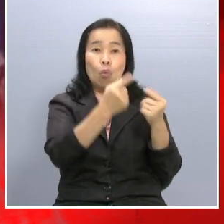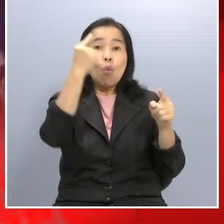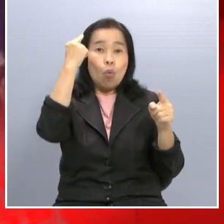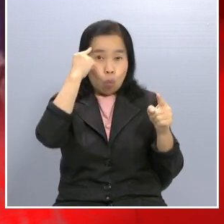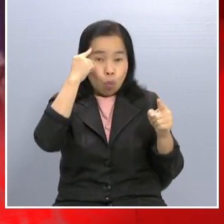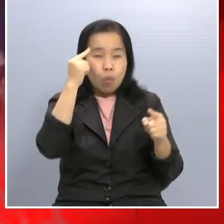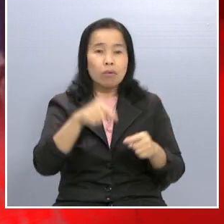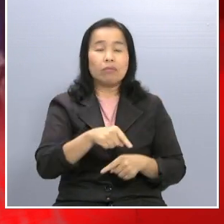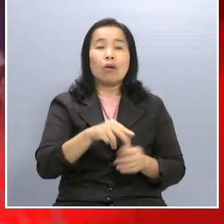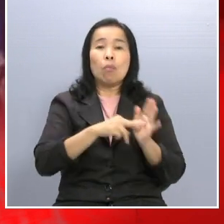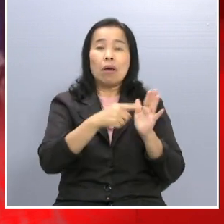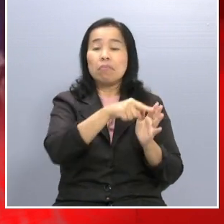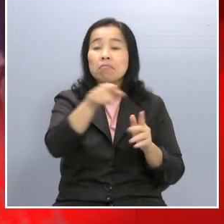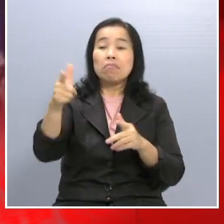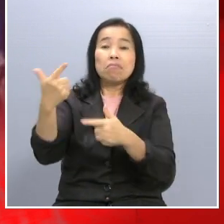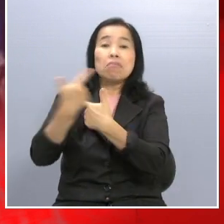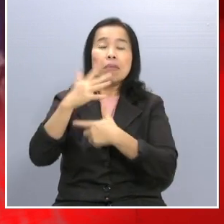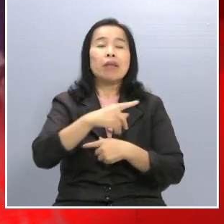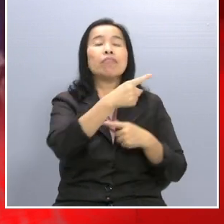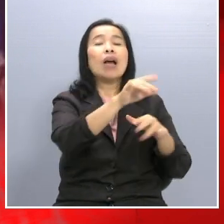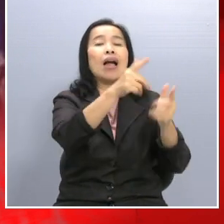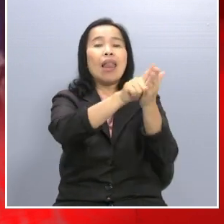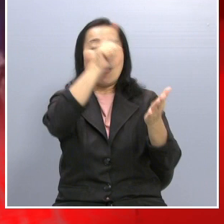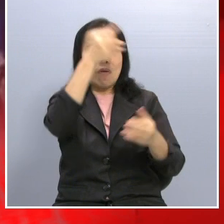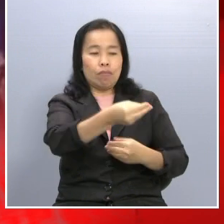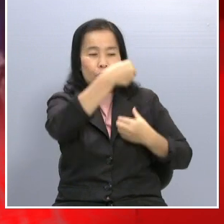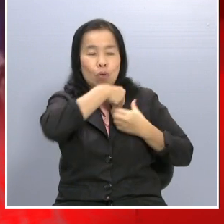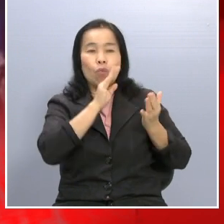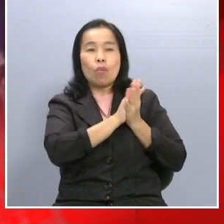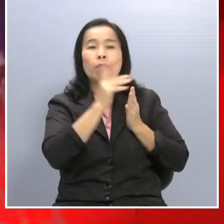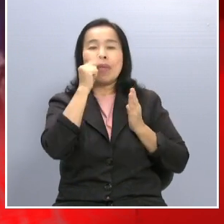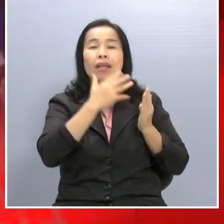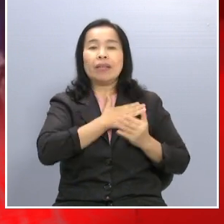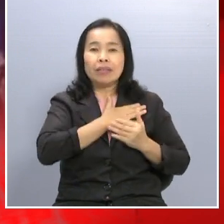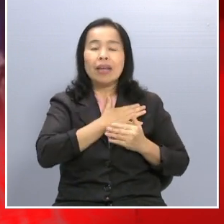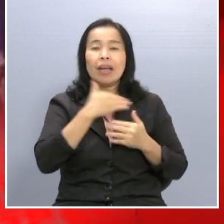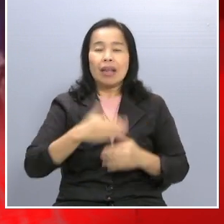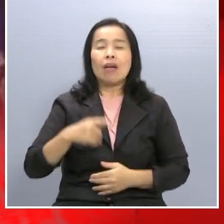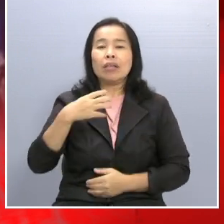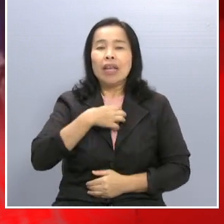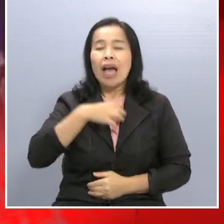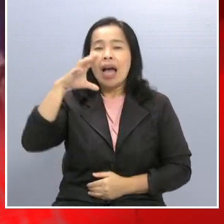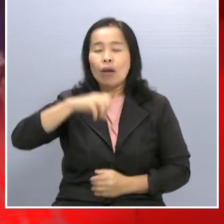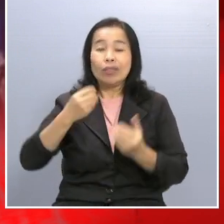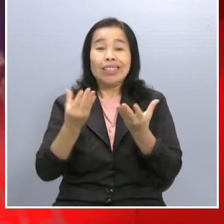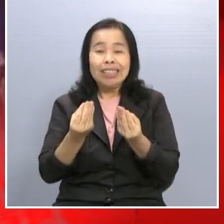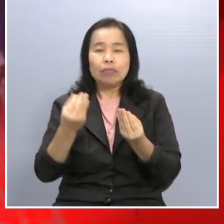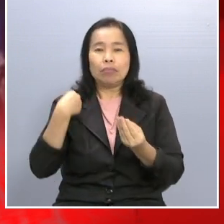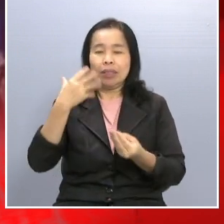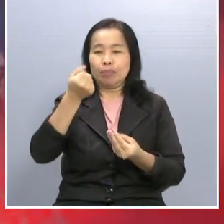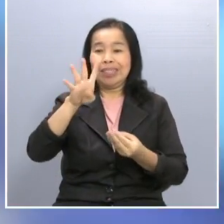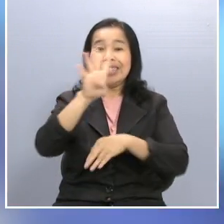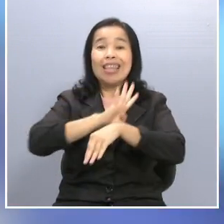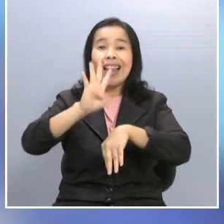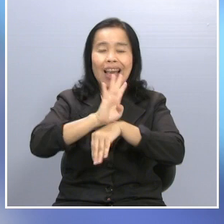งไม่ยอมเลี้ยงแม่ก็ลาออกกลับมาดูแลแม่แม่ประกาศจะมอบบ้านแล้วก็ที่ดินที่แม่กันเอาไว้14ไร่ให้กับลูกค